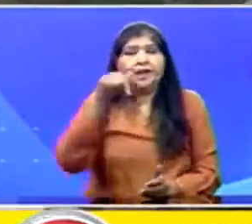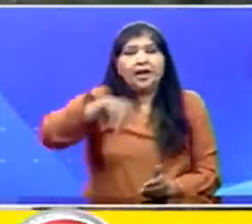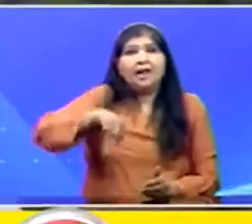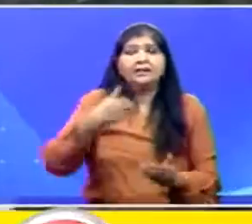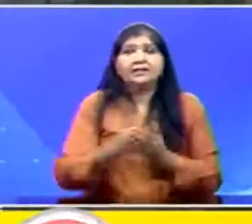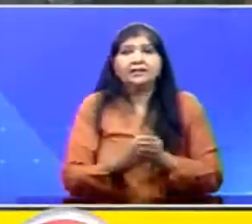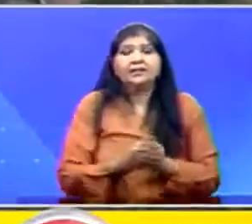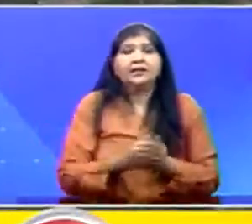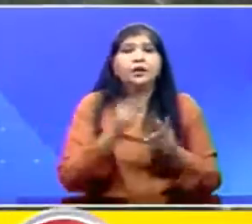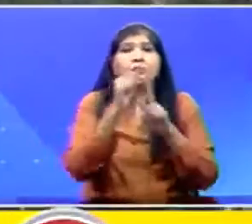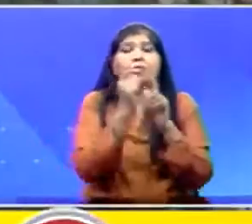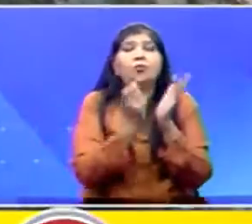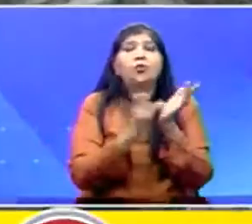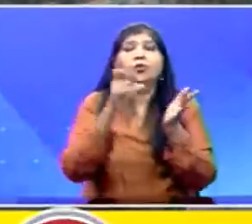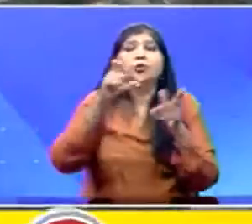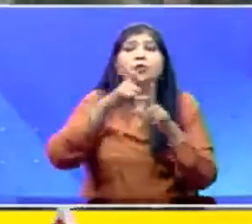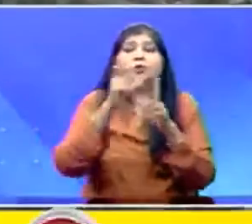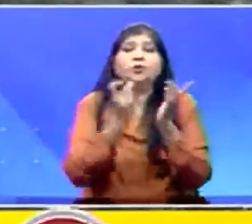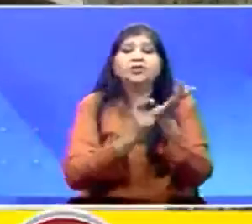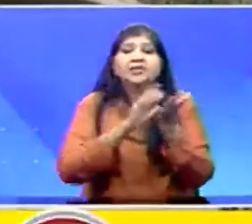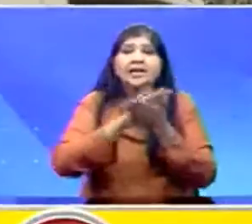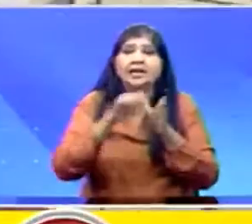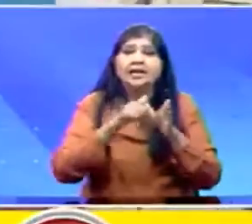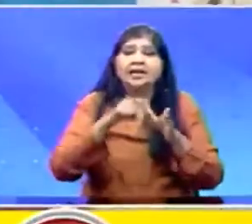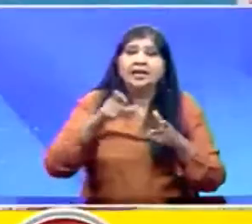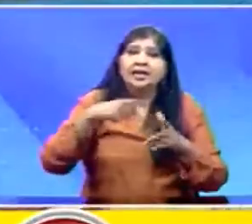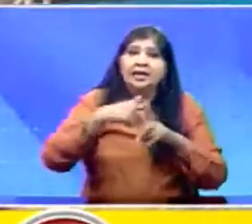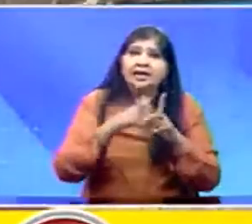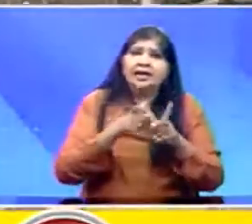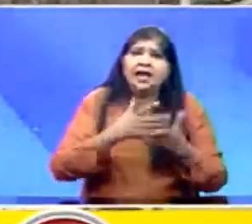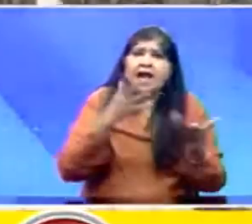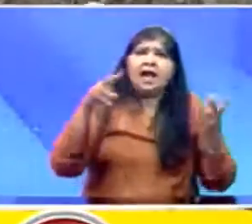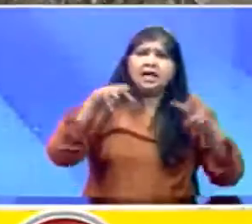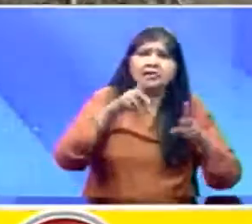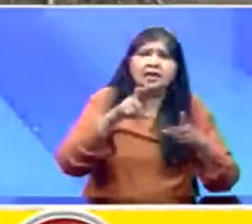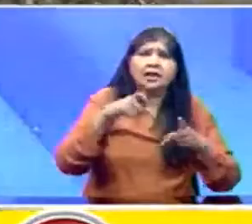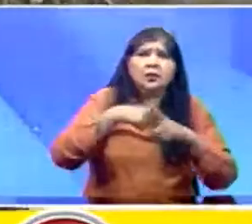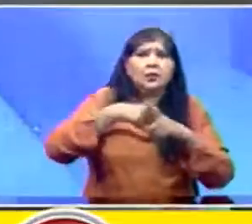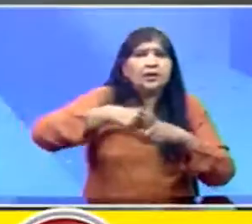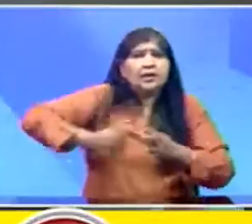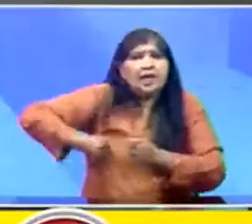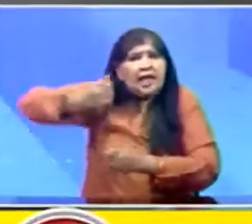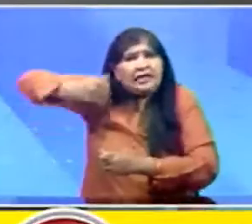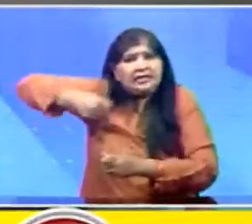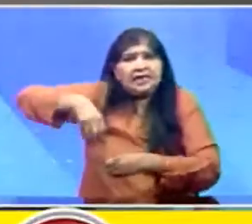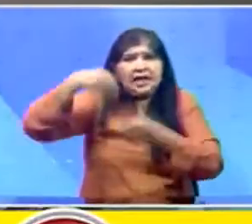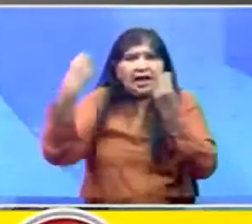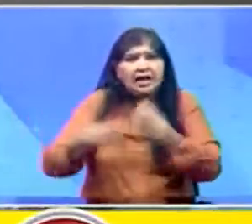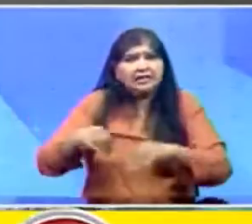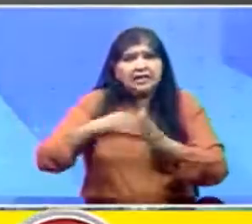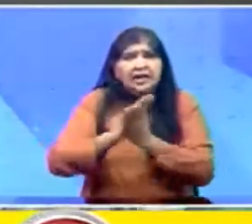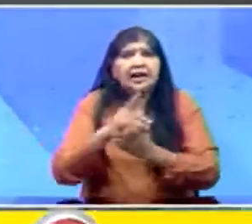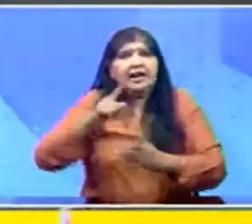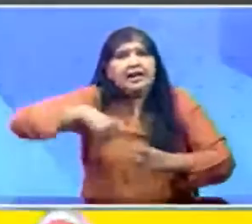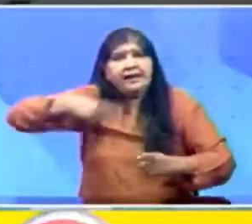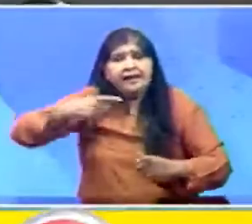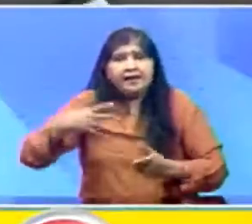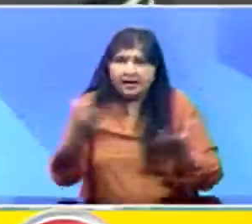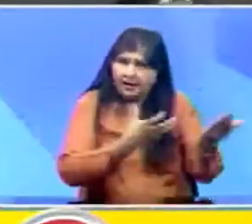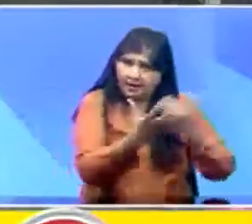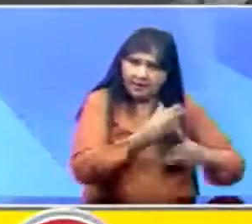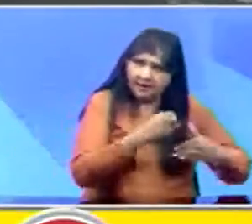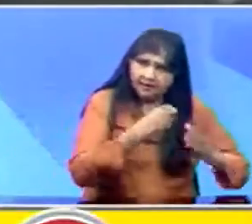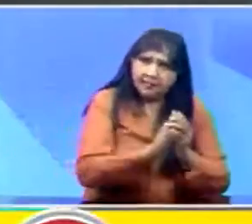आज पुडुचेरी के कराईकल में हजारों किलो कच्रा हर दिन कलेक किया जाता है